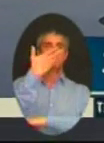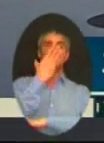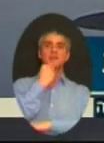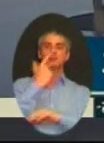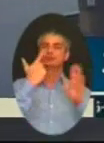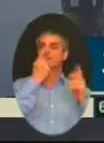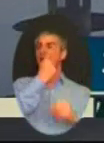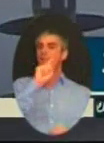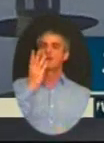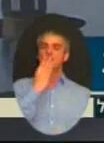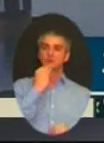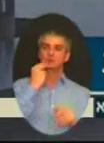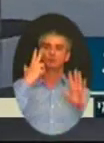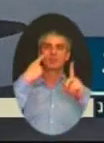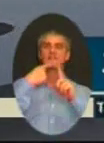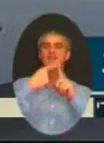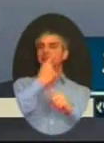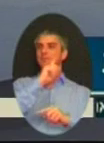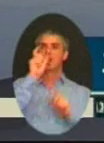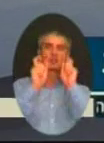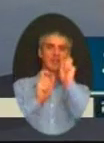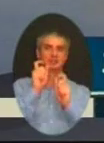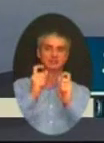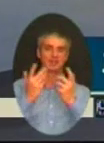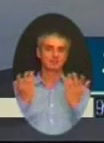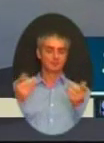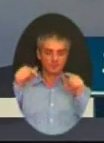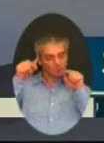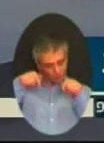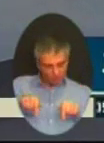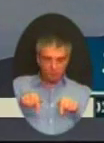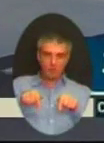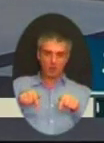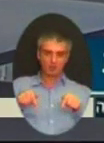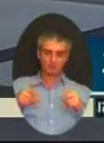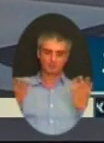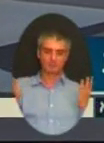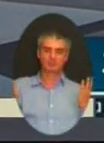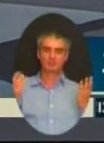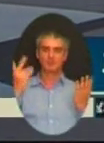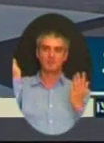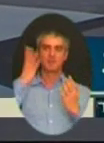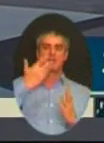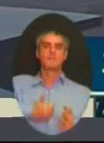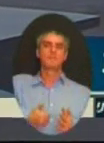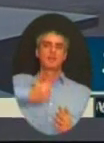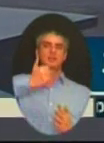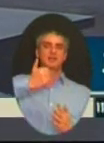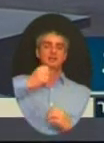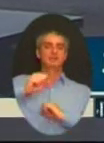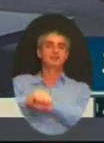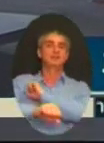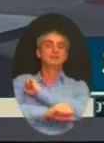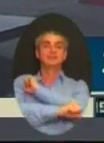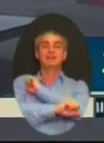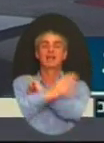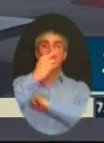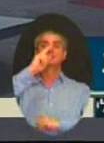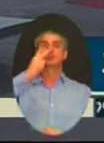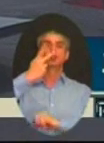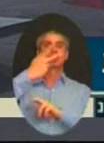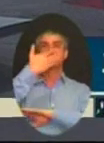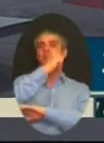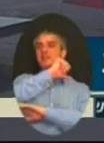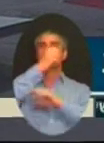7 מיליון יהודים, 8.5 מיליון אזרחים, ופה מגיע מנהיג שעומד סגן, מספר 2